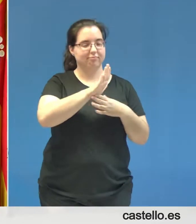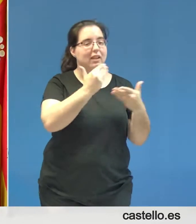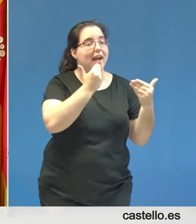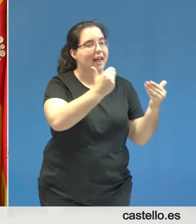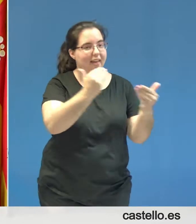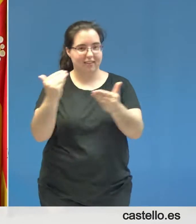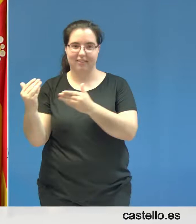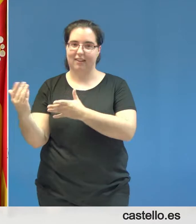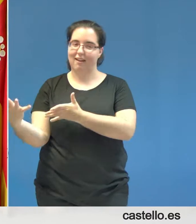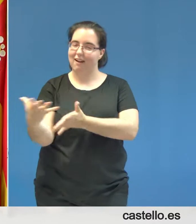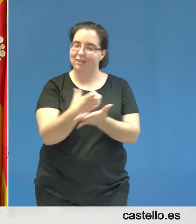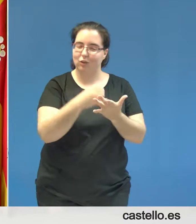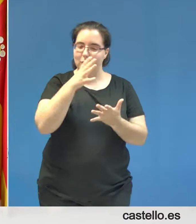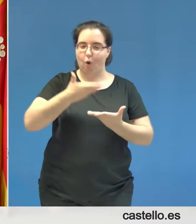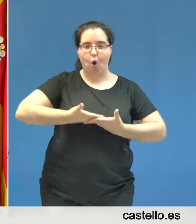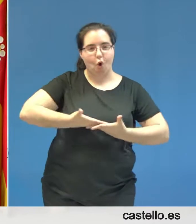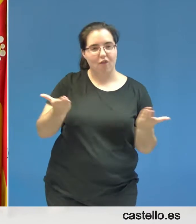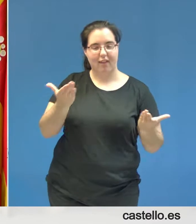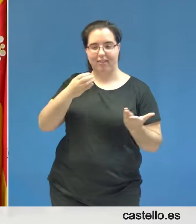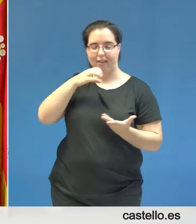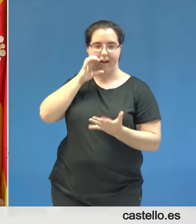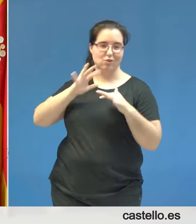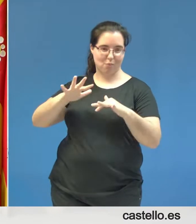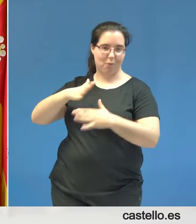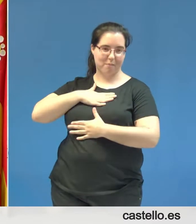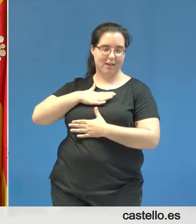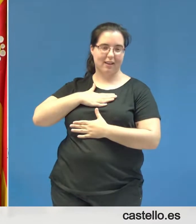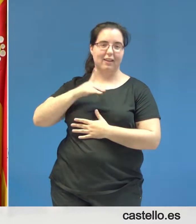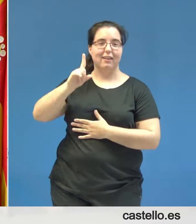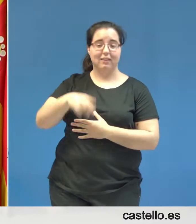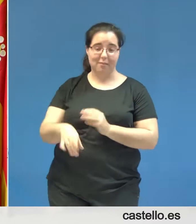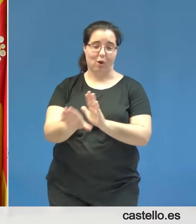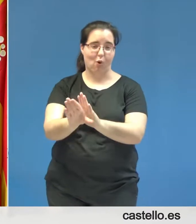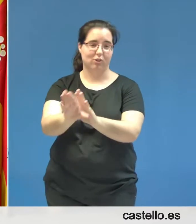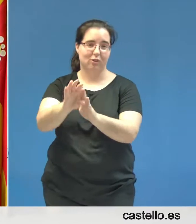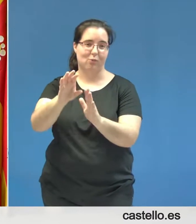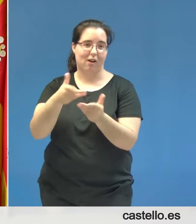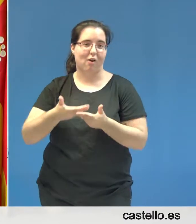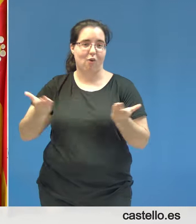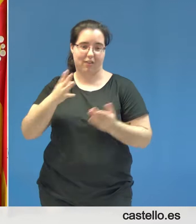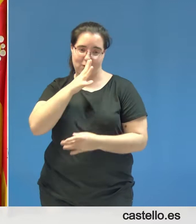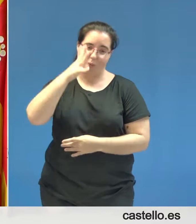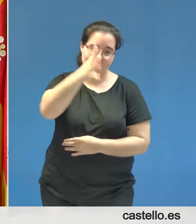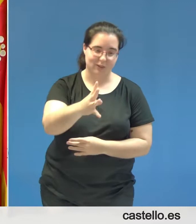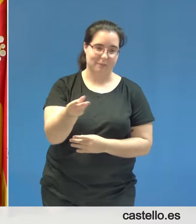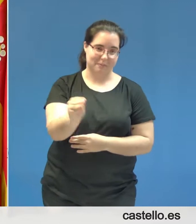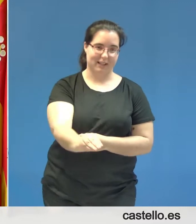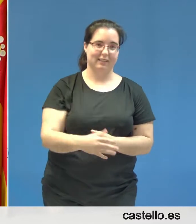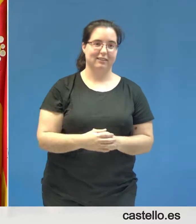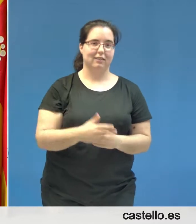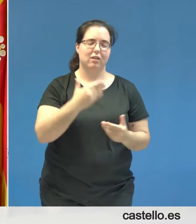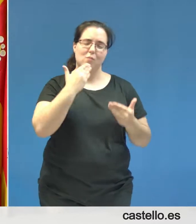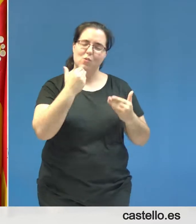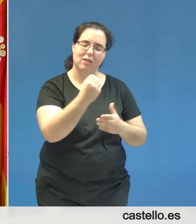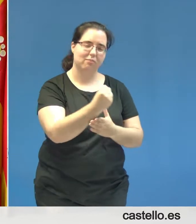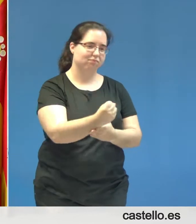que ha confiat durant 4 anys en Castelló en Moviment i als que seguiran confiant durant els propers 4. Gràcies per tot el suport. En segon